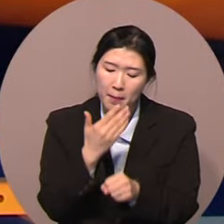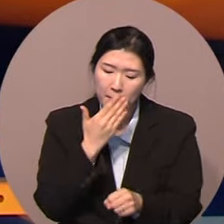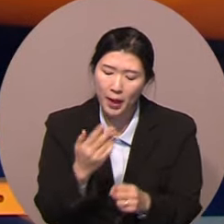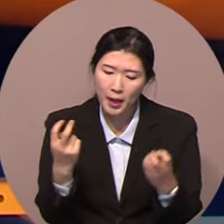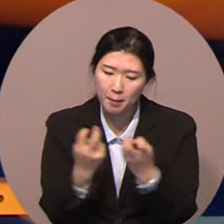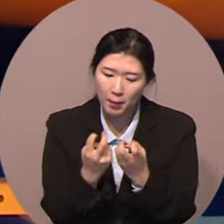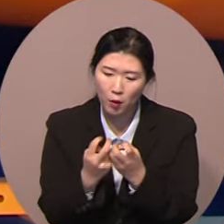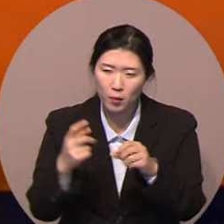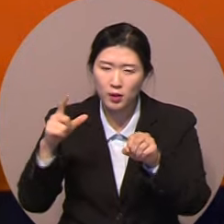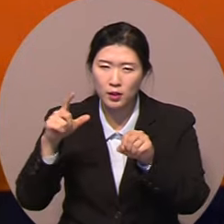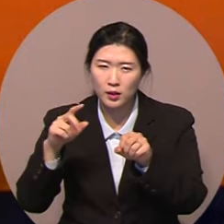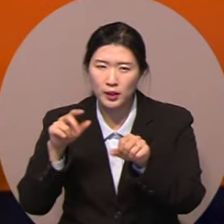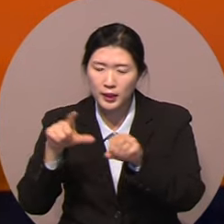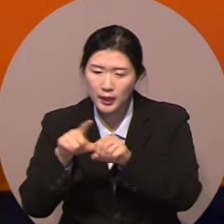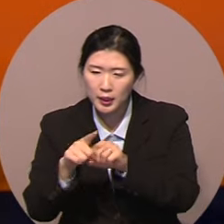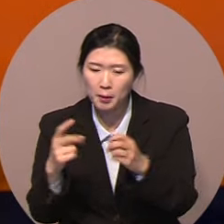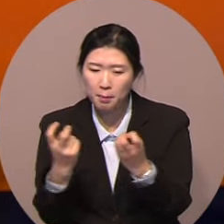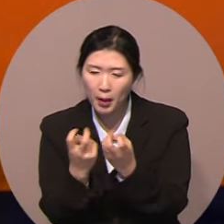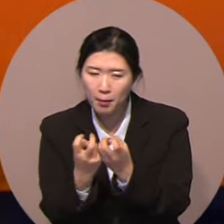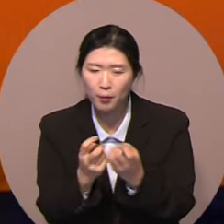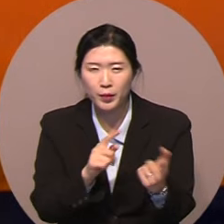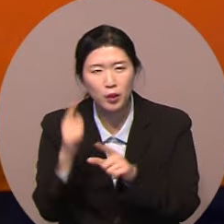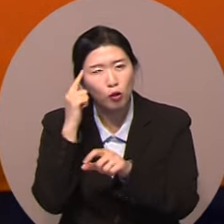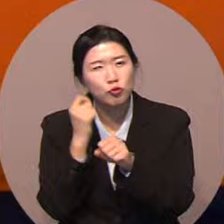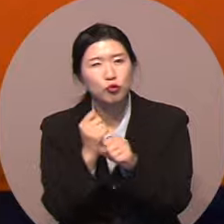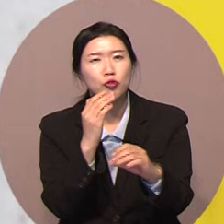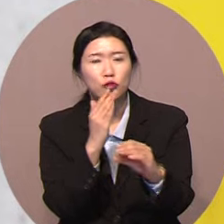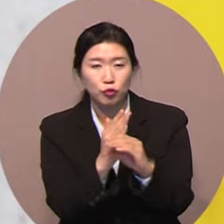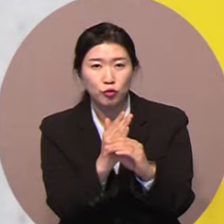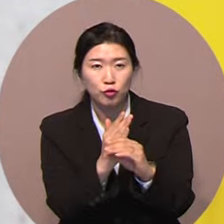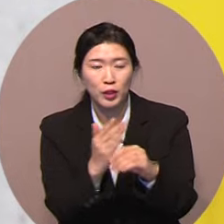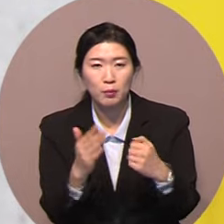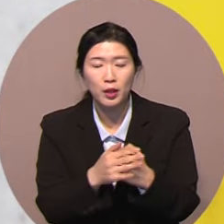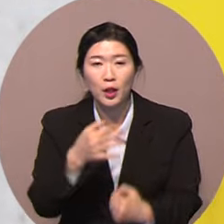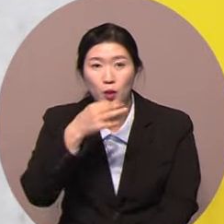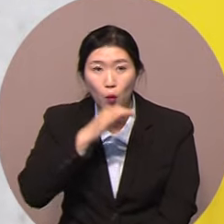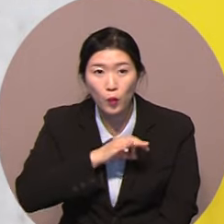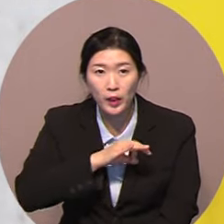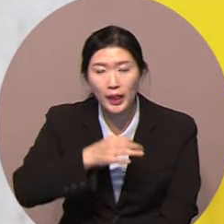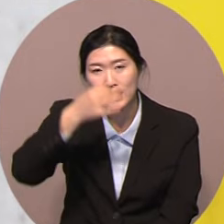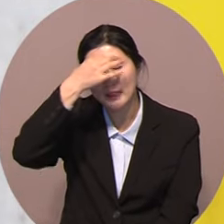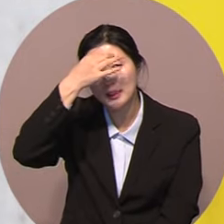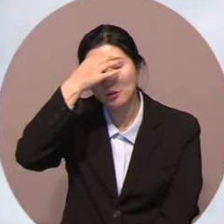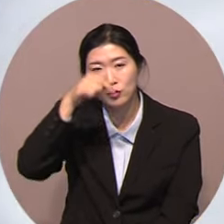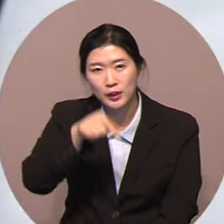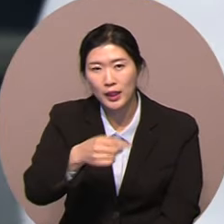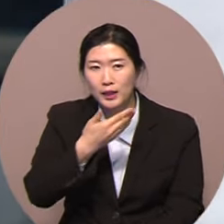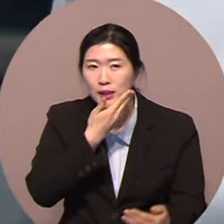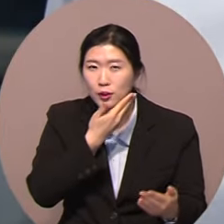뽑아내는 자원화 사업에 뛰어들고 있어 친환경적이고 효율이 뛰어난 촉매의 등장이